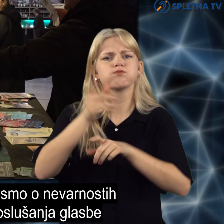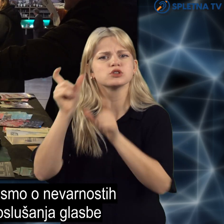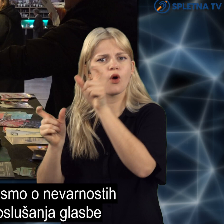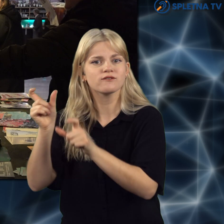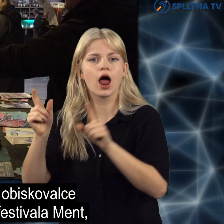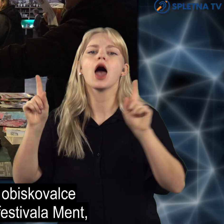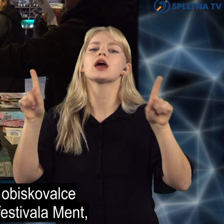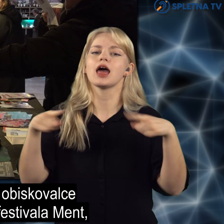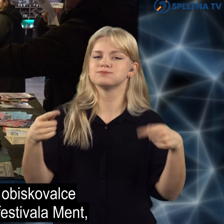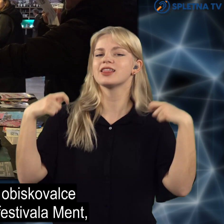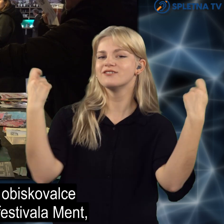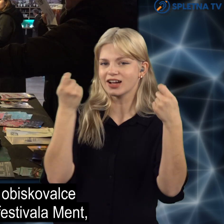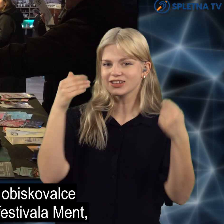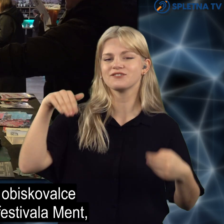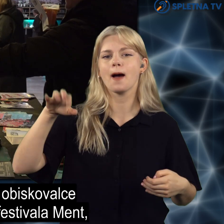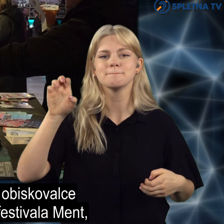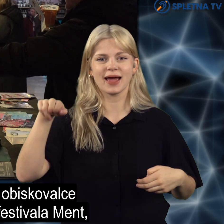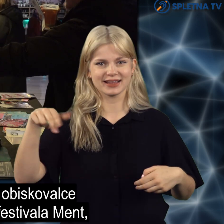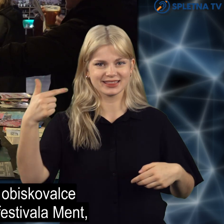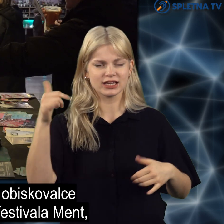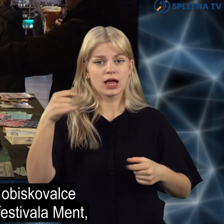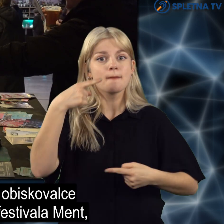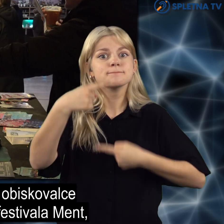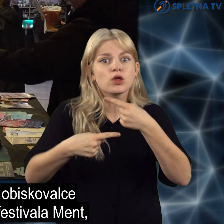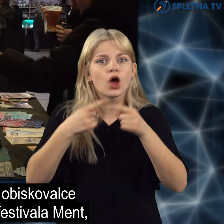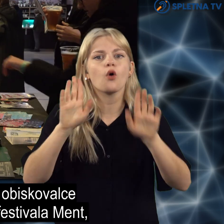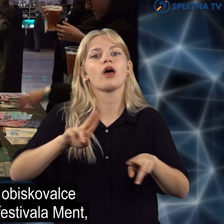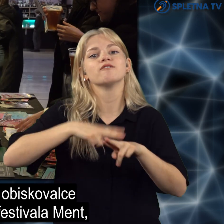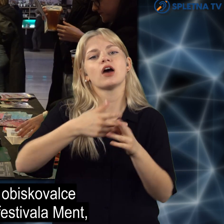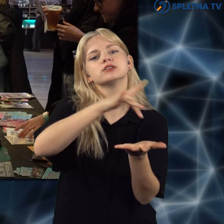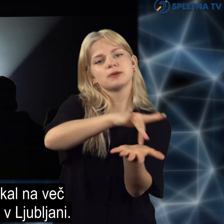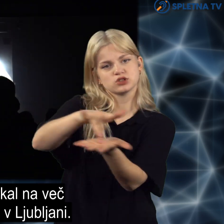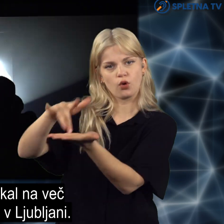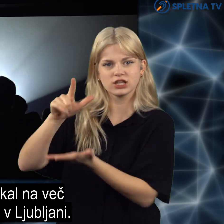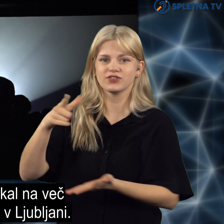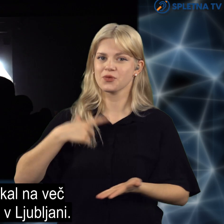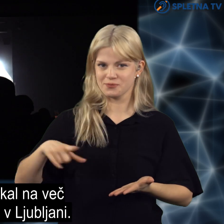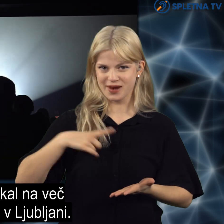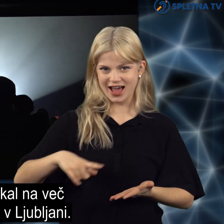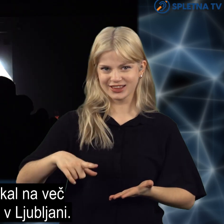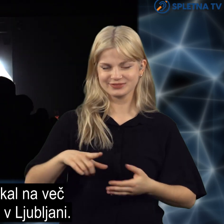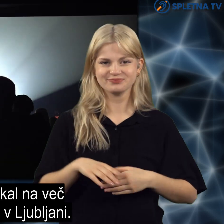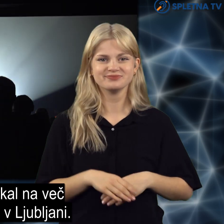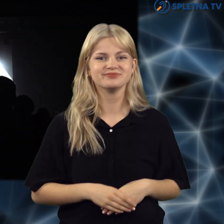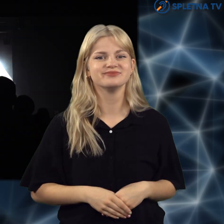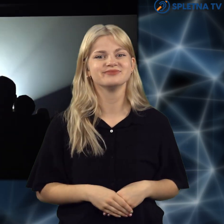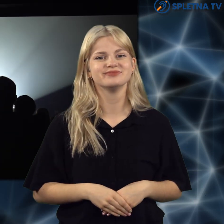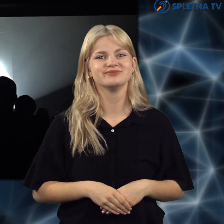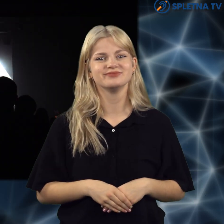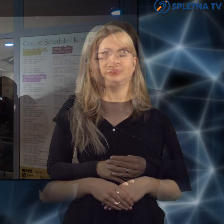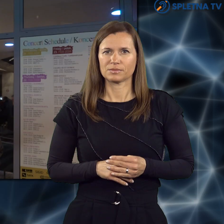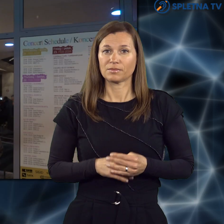poslušanja glasbe ozaveščali obiskovalce glasbenega festivala Ment, ki je potekal na več prizoriščih v